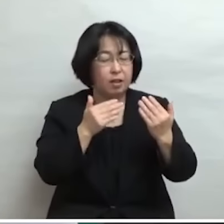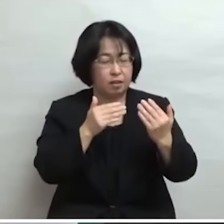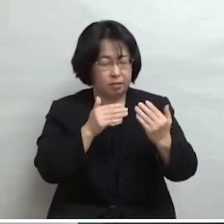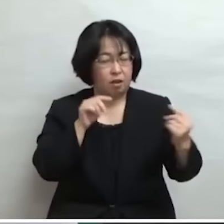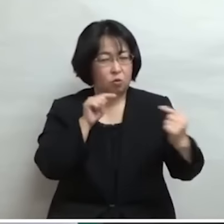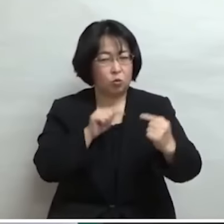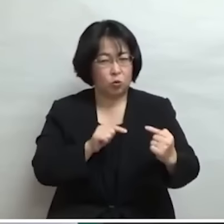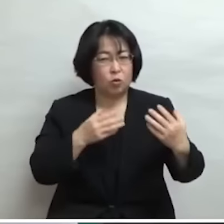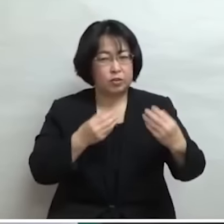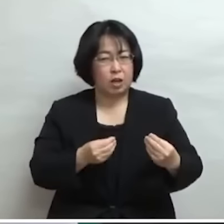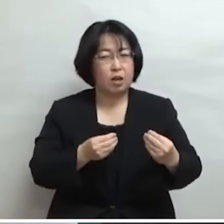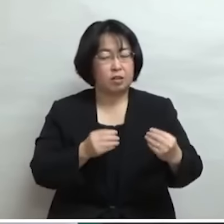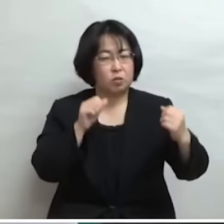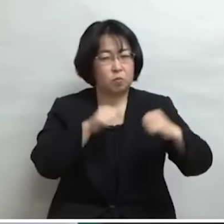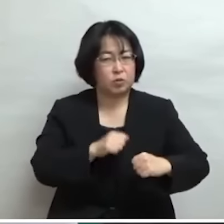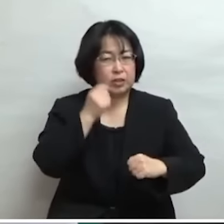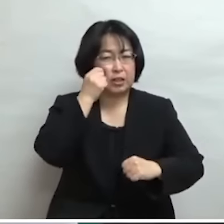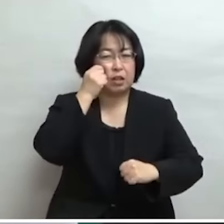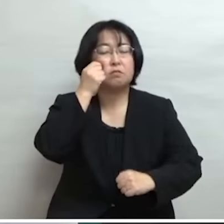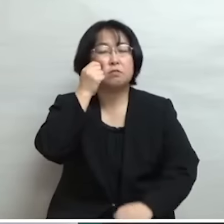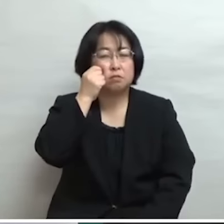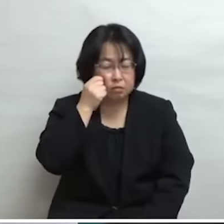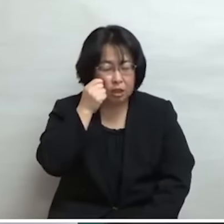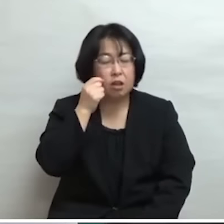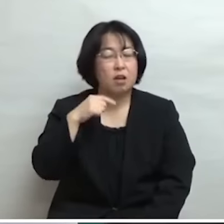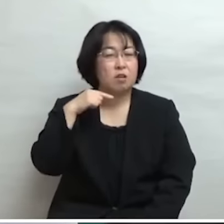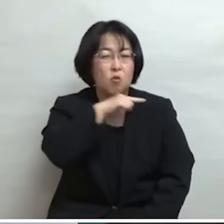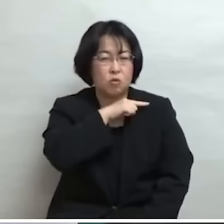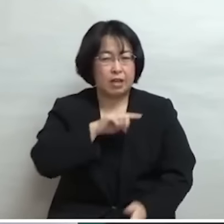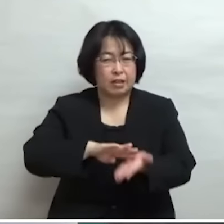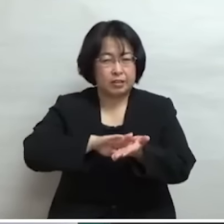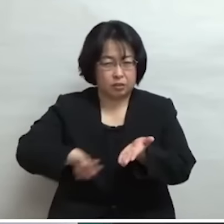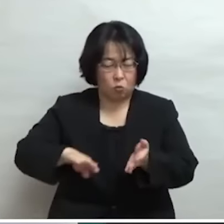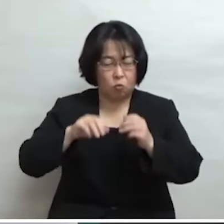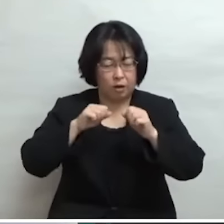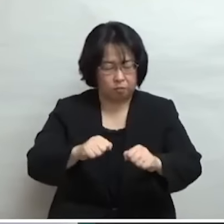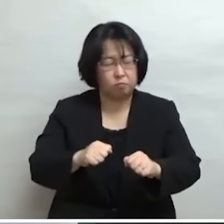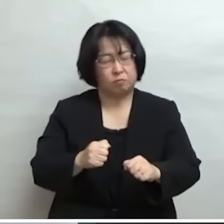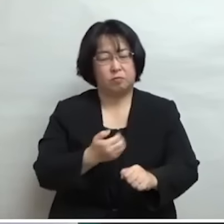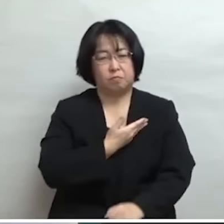らなかったという中で行政代執行をせざるを得なかったというふうに考えてございます。